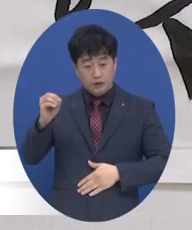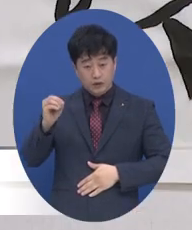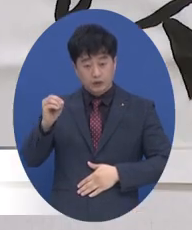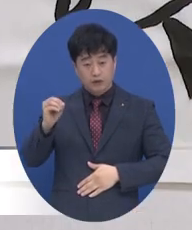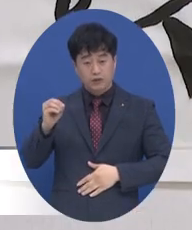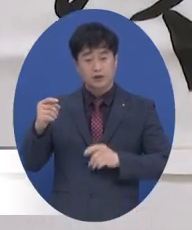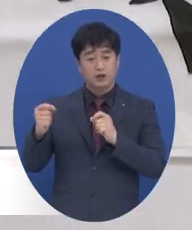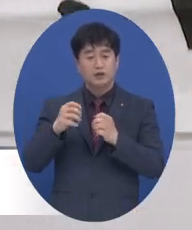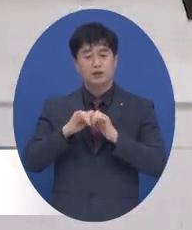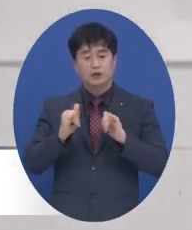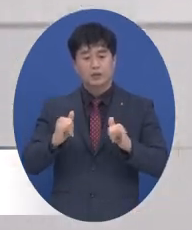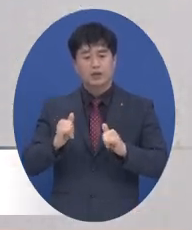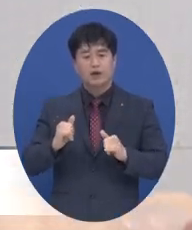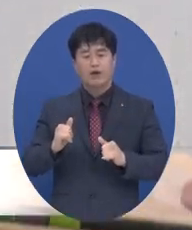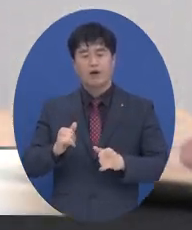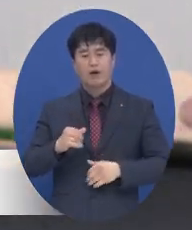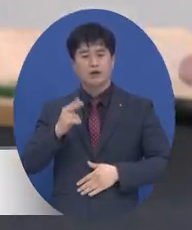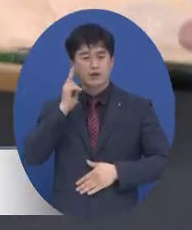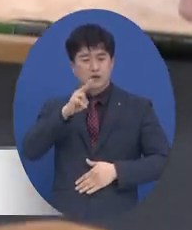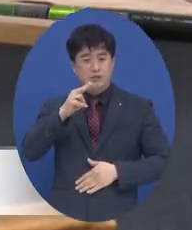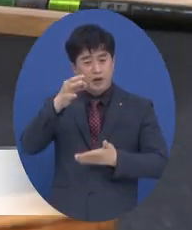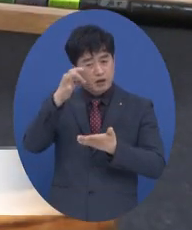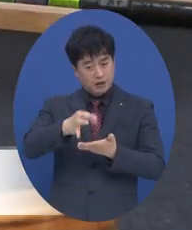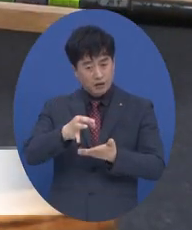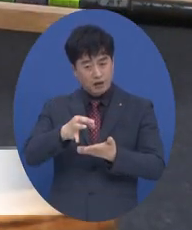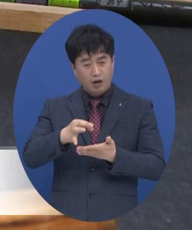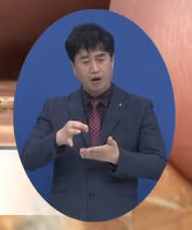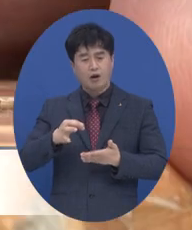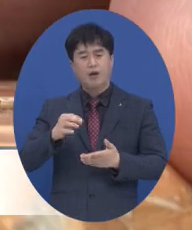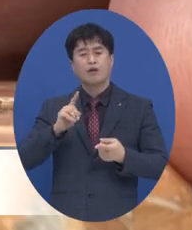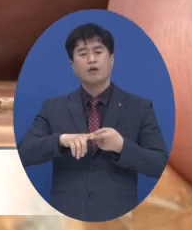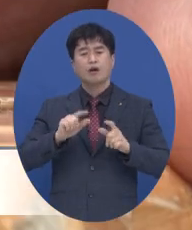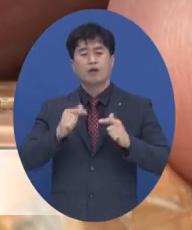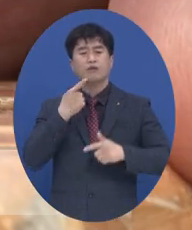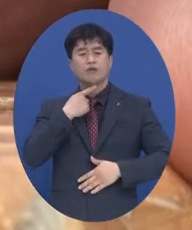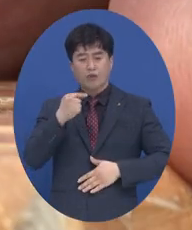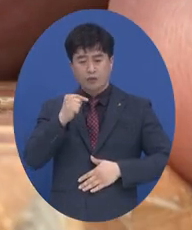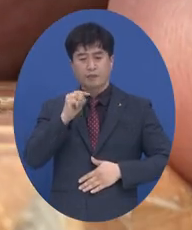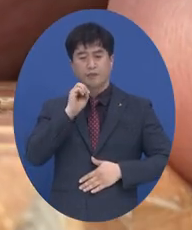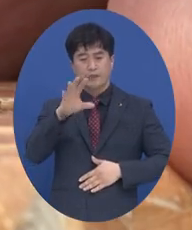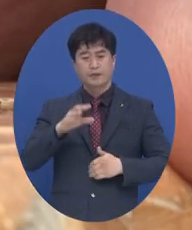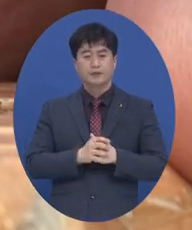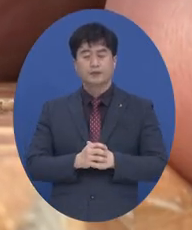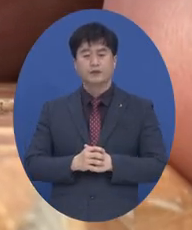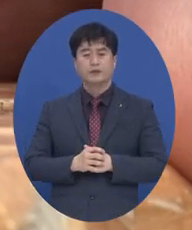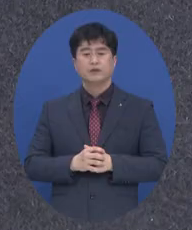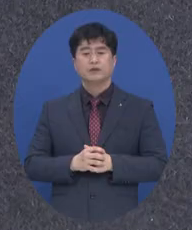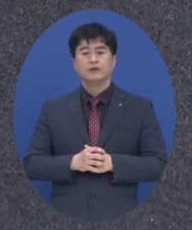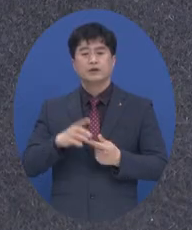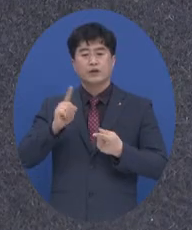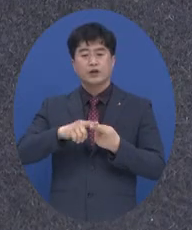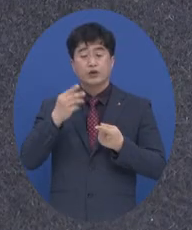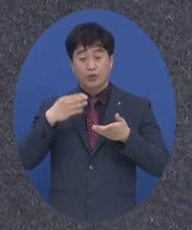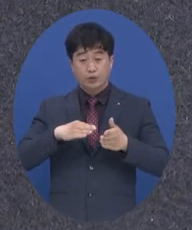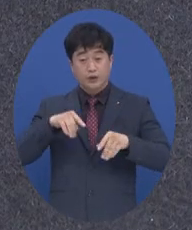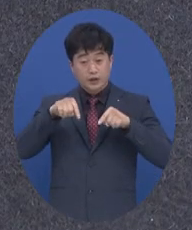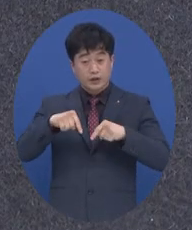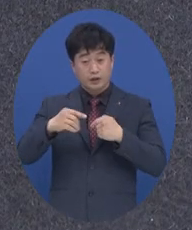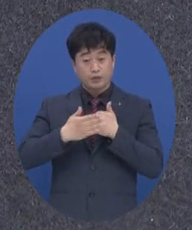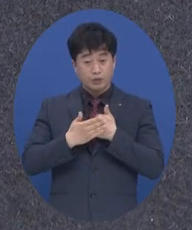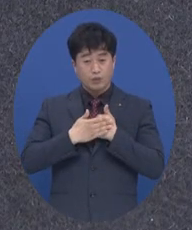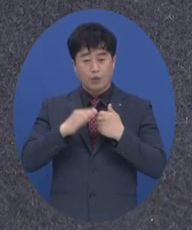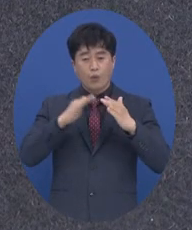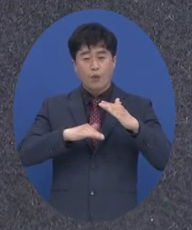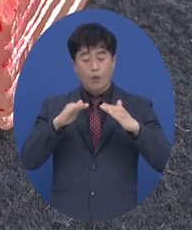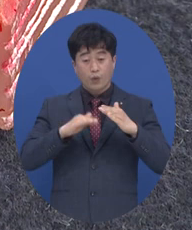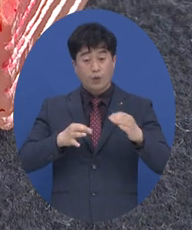프리랜서 들이 터무니없는 보수를 받는 등 부당 행위를 겨 거다 고 밝혔고 이에 대해 경기도의 상담 지원이나 공정거래